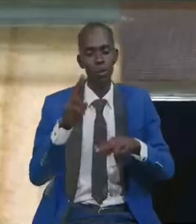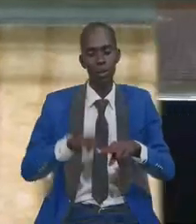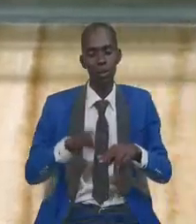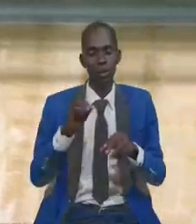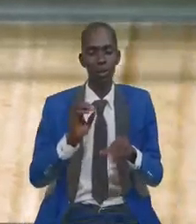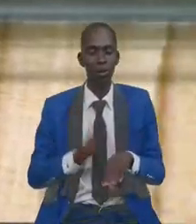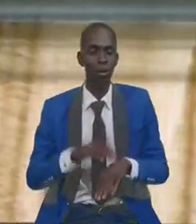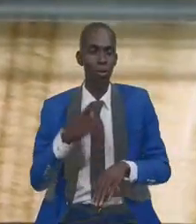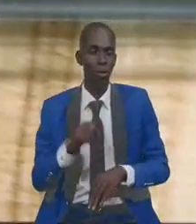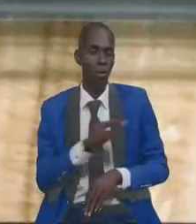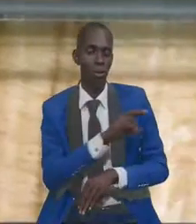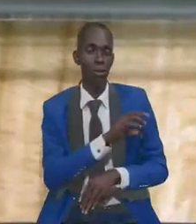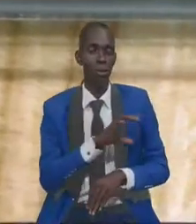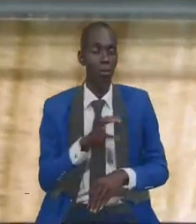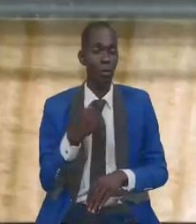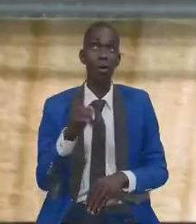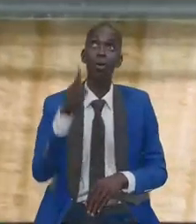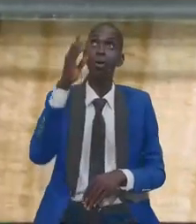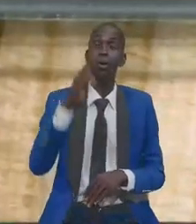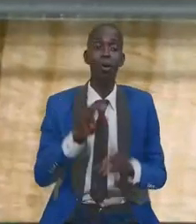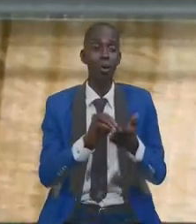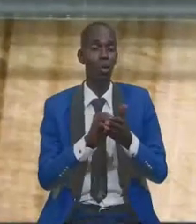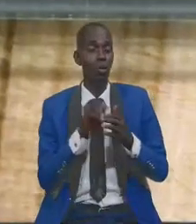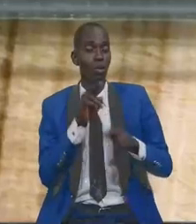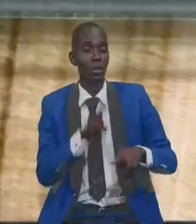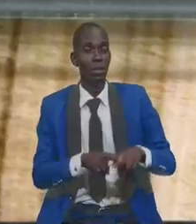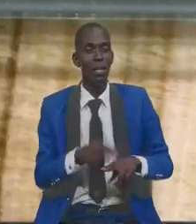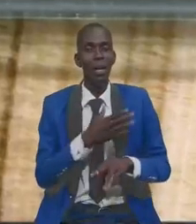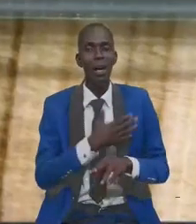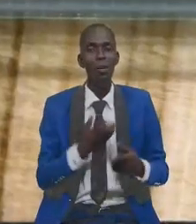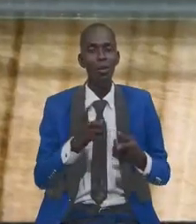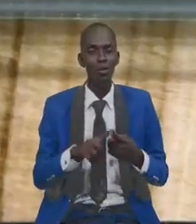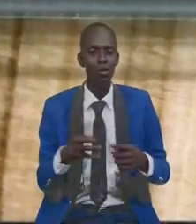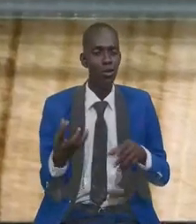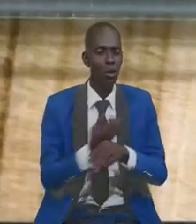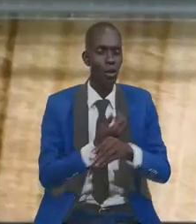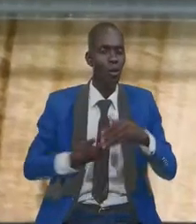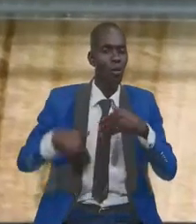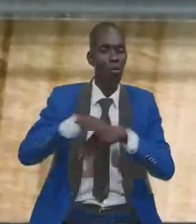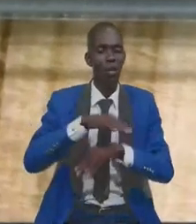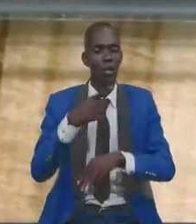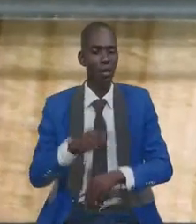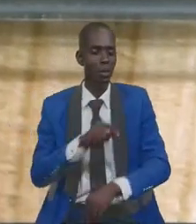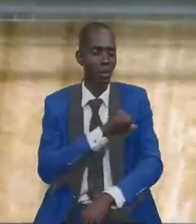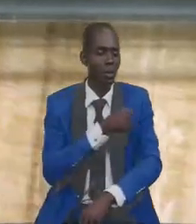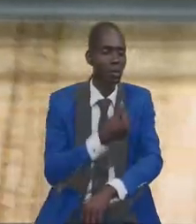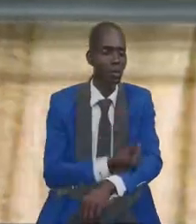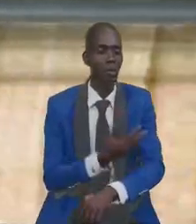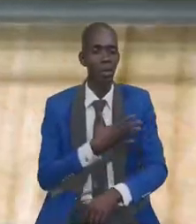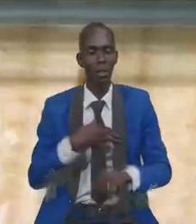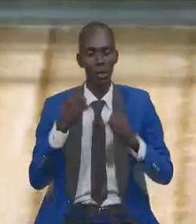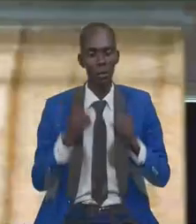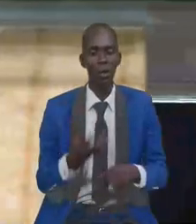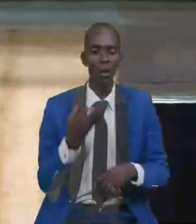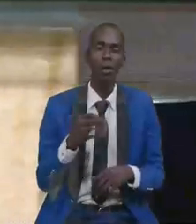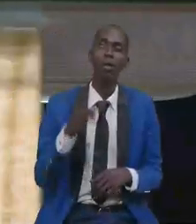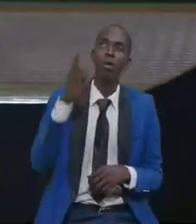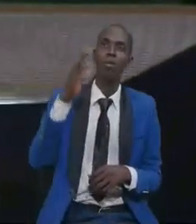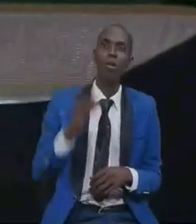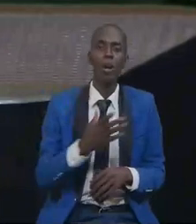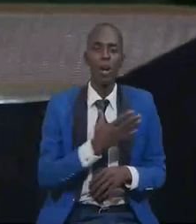et enlever le Dieu du cœur des gens. Ils veulent enlever l'autorité du cœur l'autorité de Dieu du cœur des gens et ils veulent se